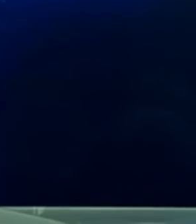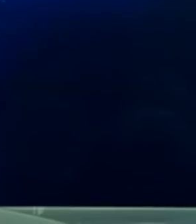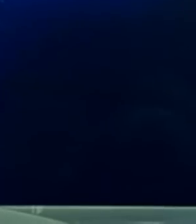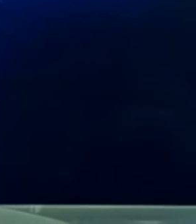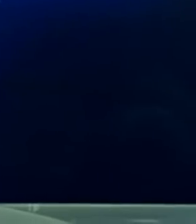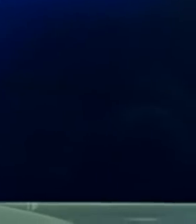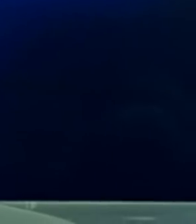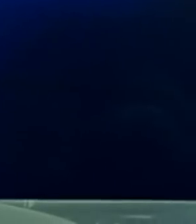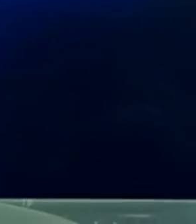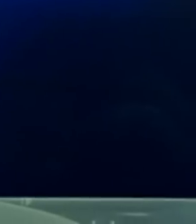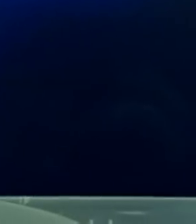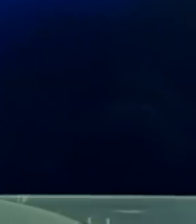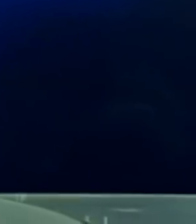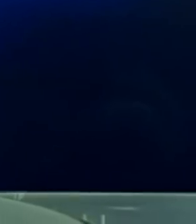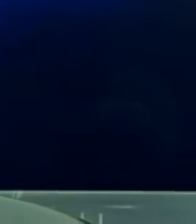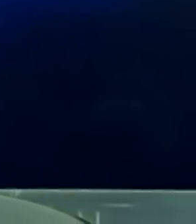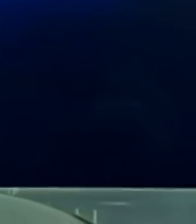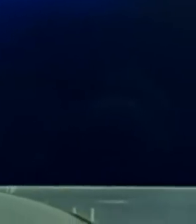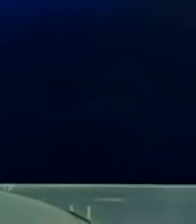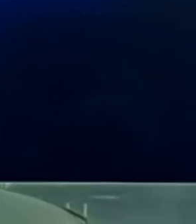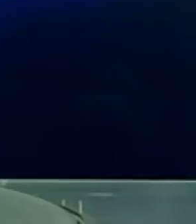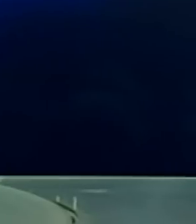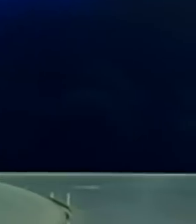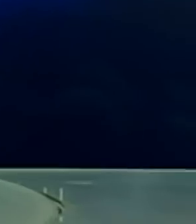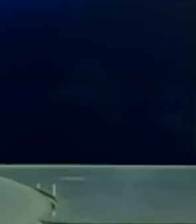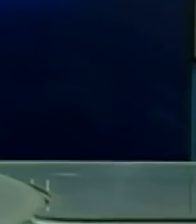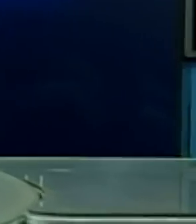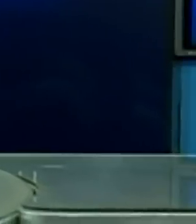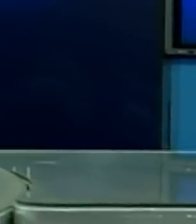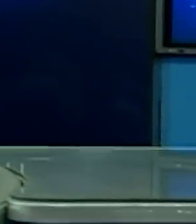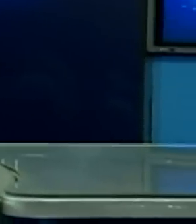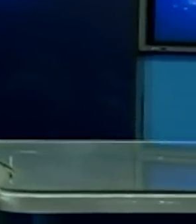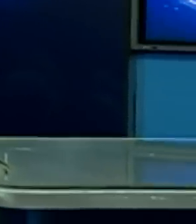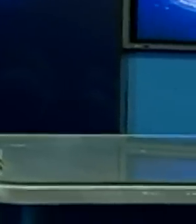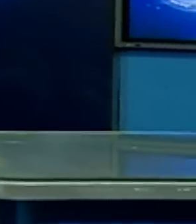পরবর্তী সংবাদ দেখার আমন্ত্রণ জানিয়ে এখনকার মতো শেষ করছি। সবাই ঘরে থাকুন, নিরাপদে থাকুন।